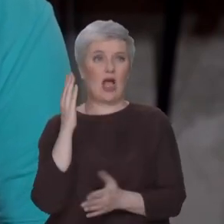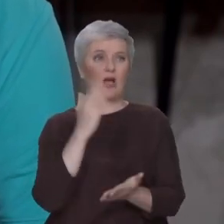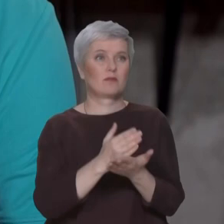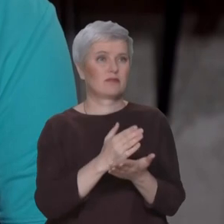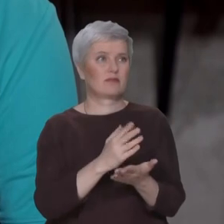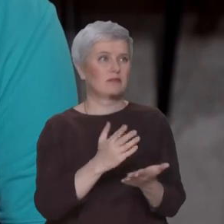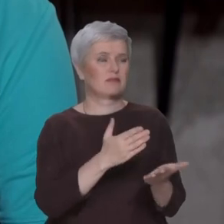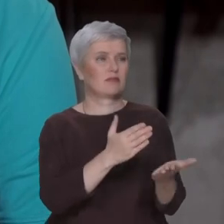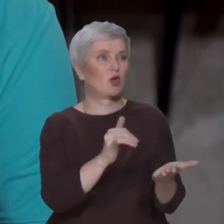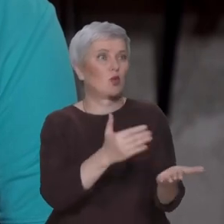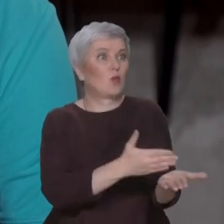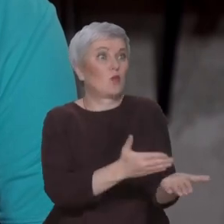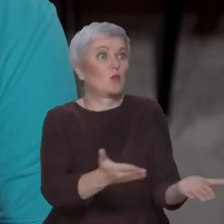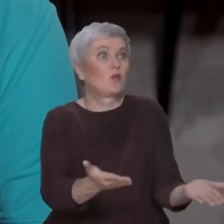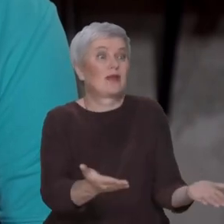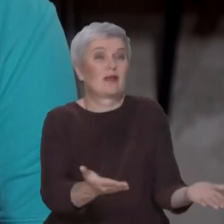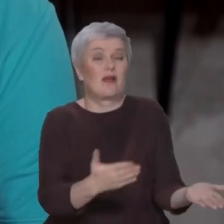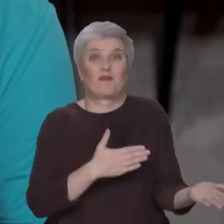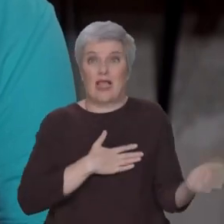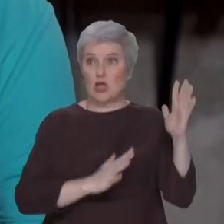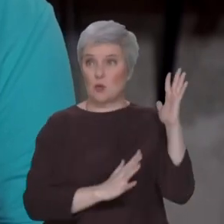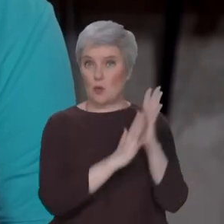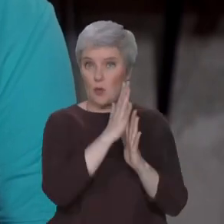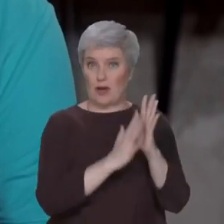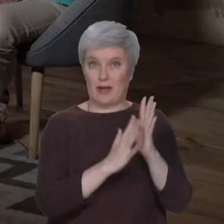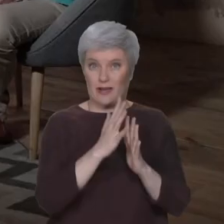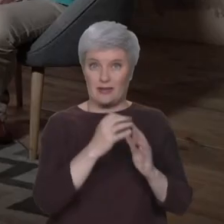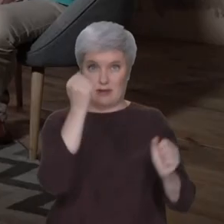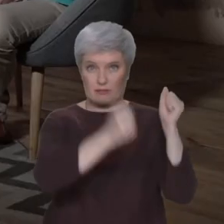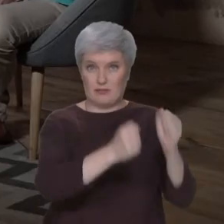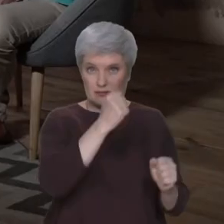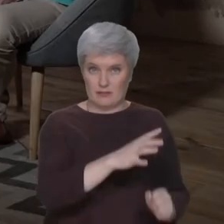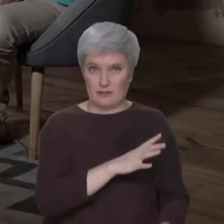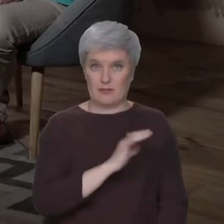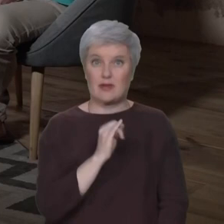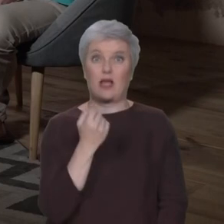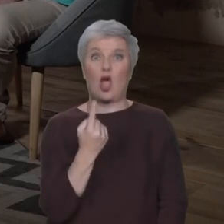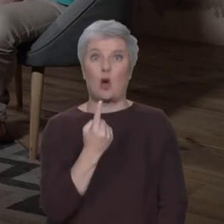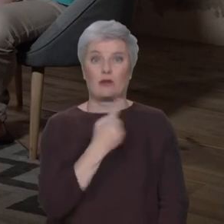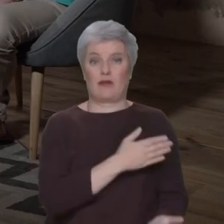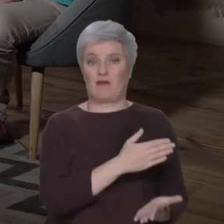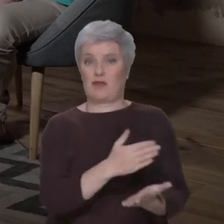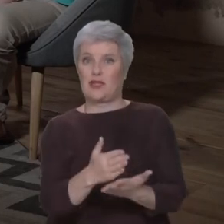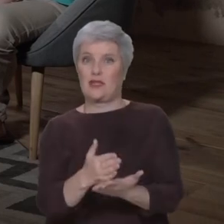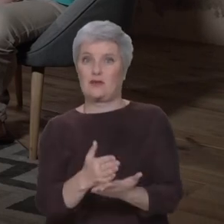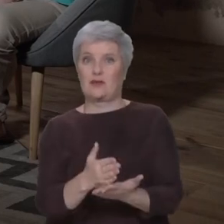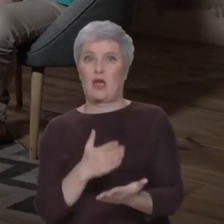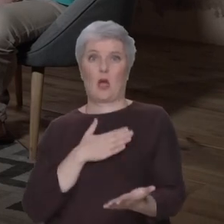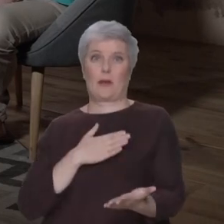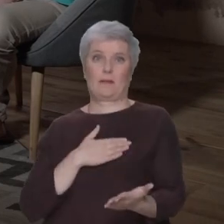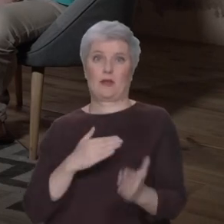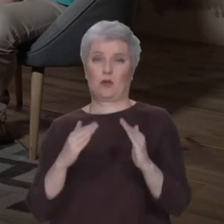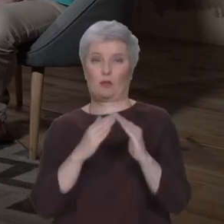куди. Тому що, ну, в нашому лісі декілька випало снарядів, і один відхилився в бік мого